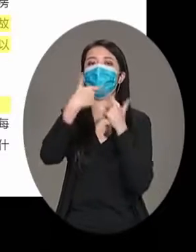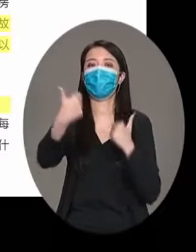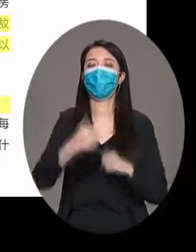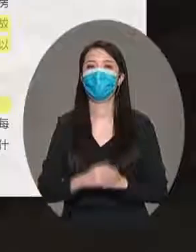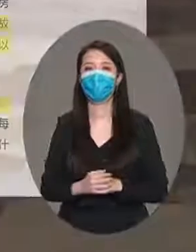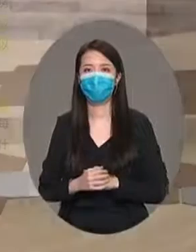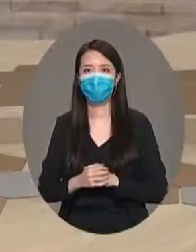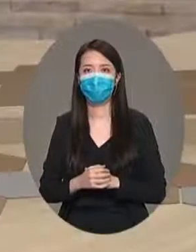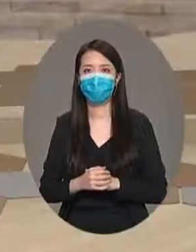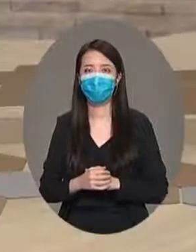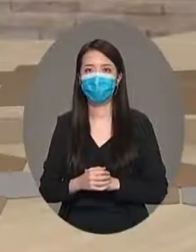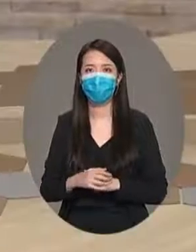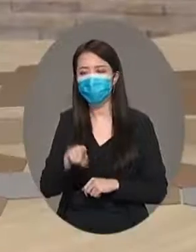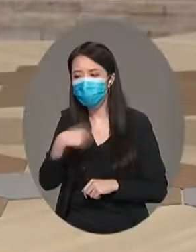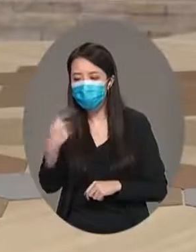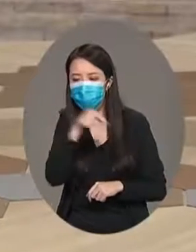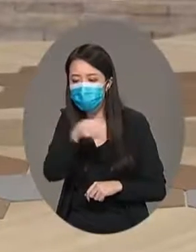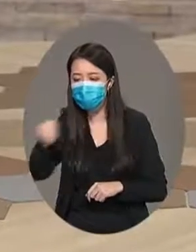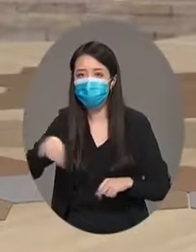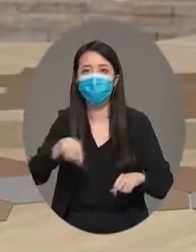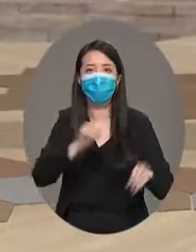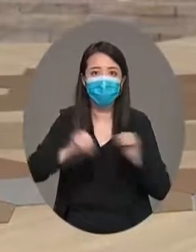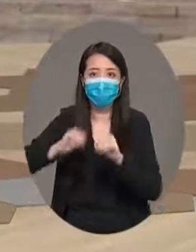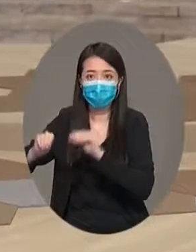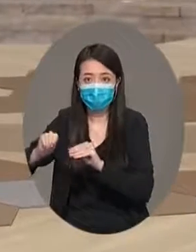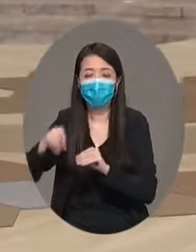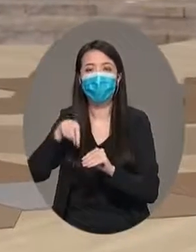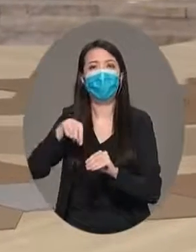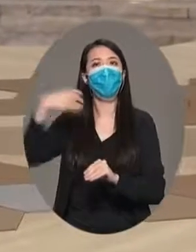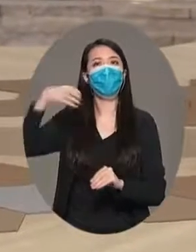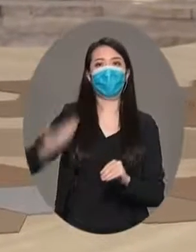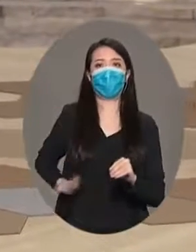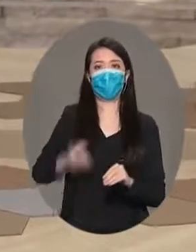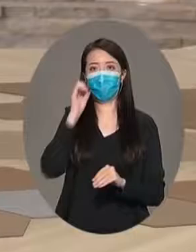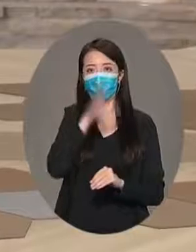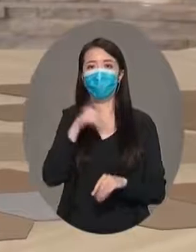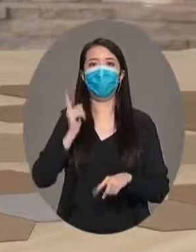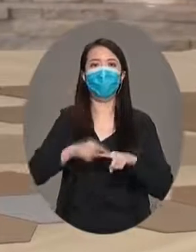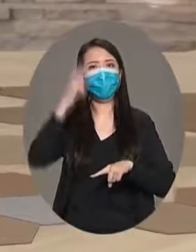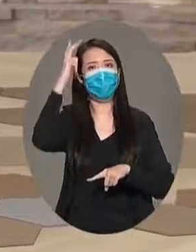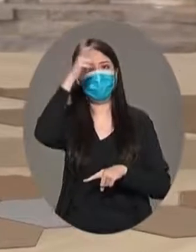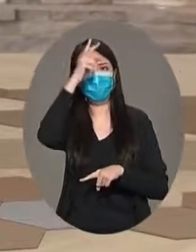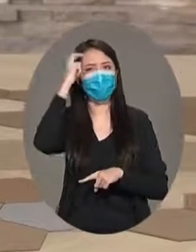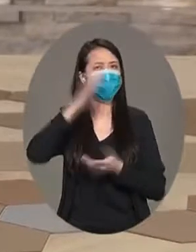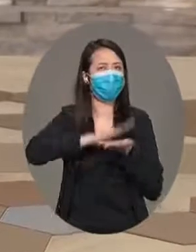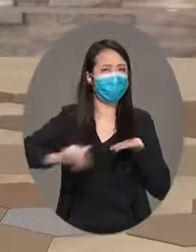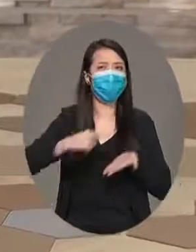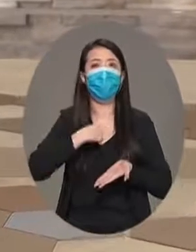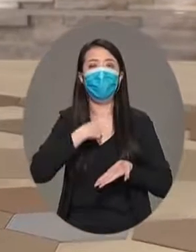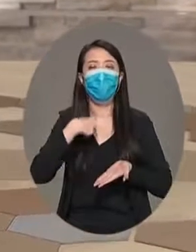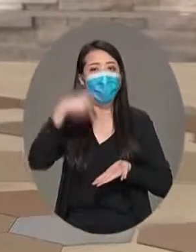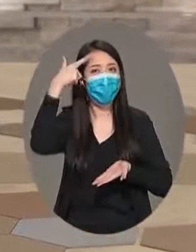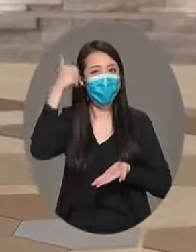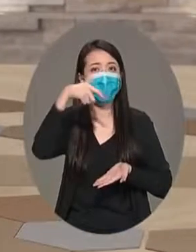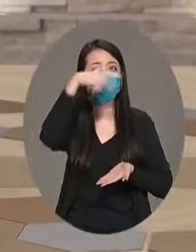味。至於其他部門重置，鍾建華就強調，政府應該釐清重組的理念，是要